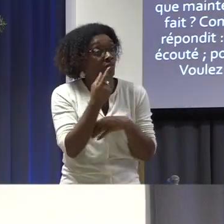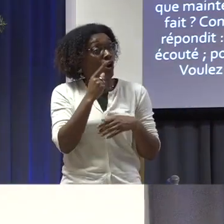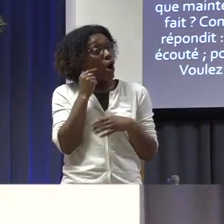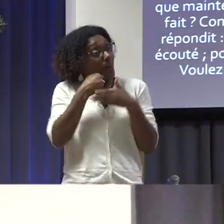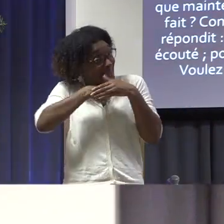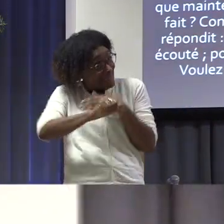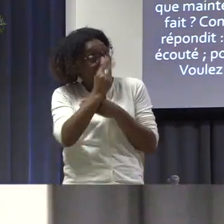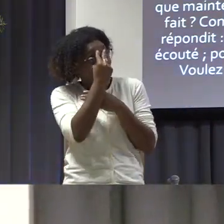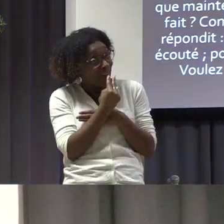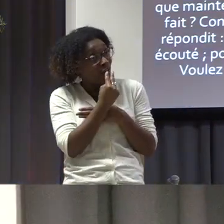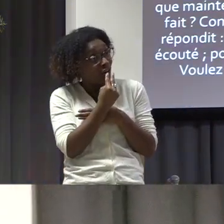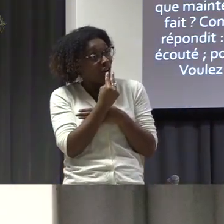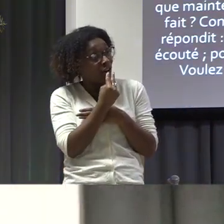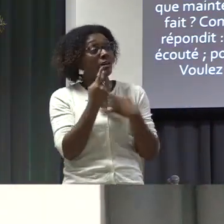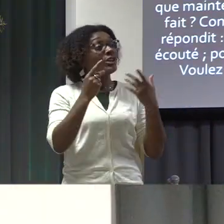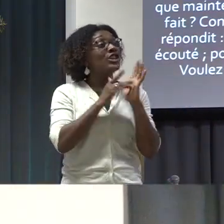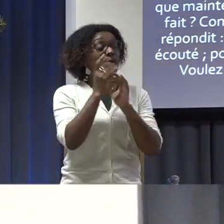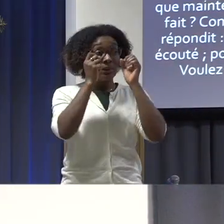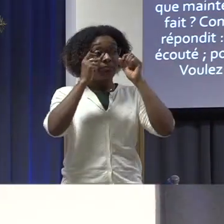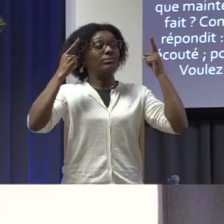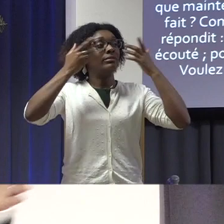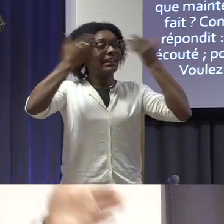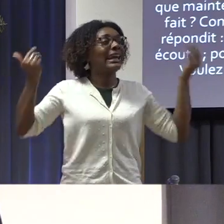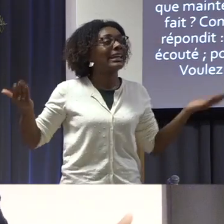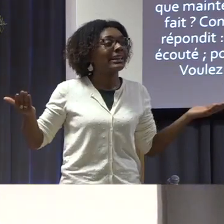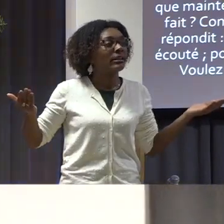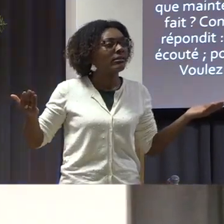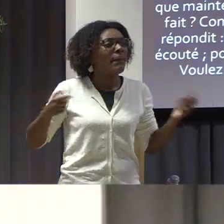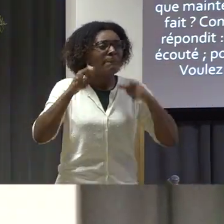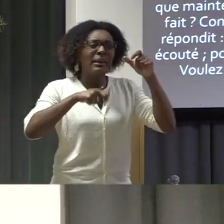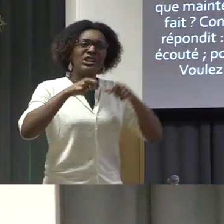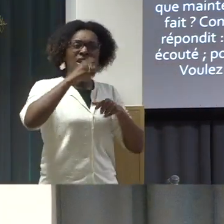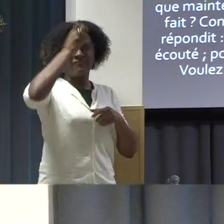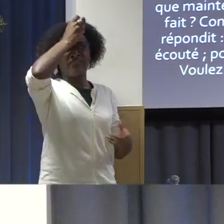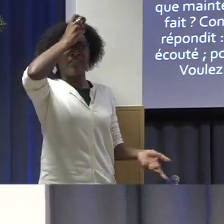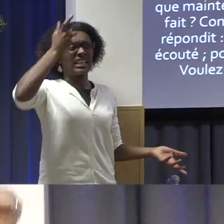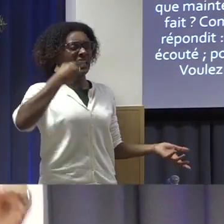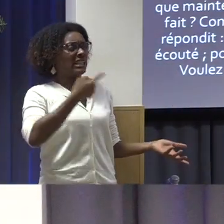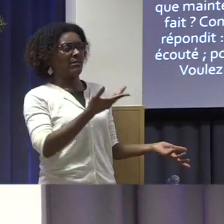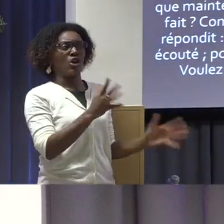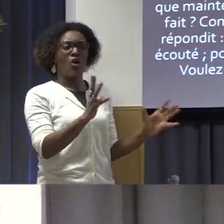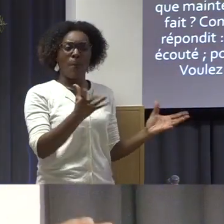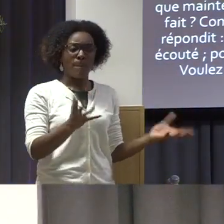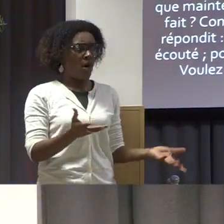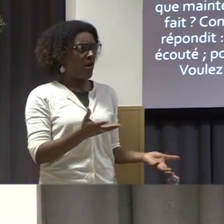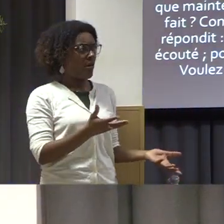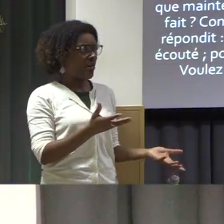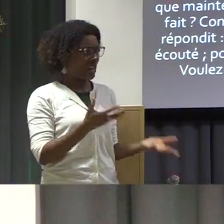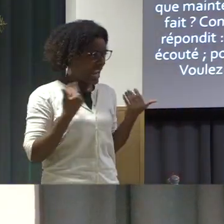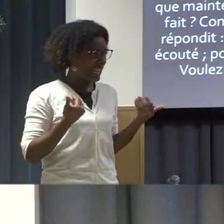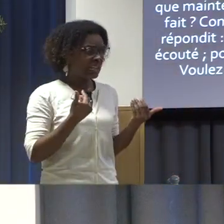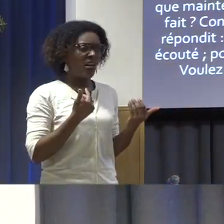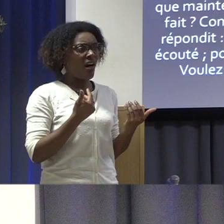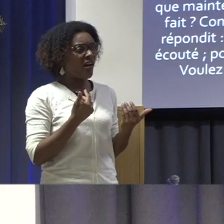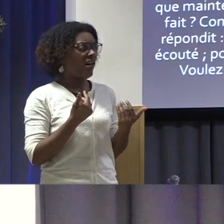que cette guérison n'était pas conforme il ne fallait pas cette guérison parce que c'est une guérison qui perdure c'est une